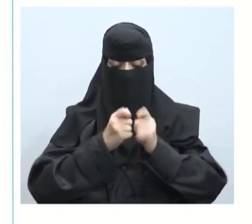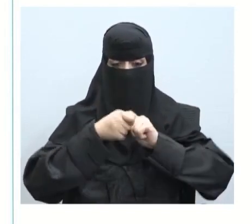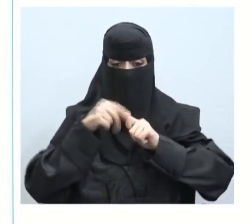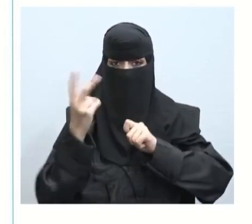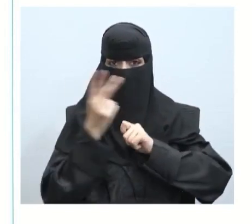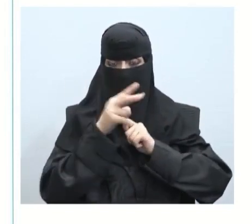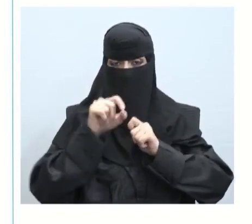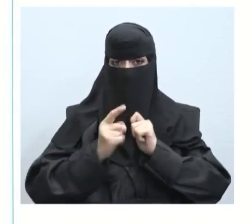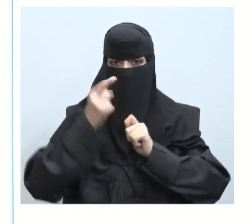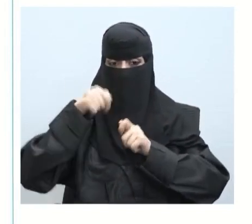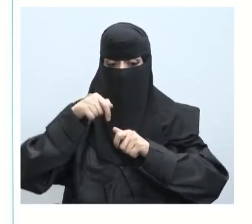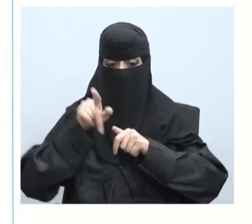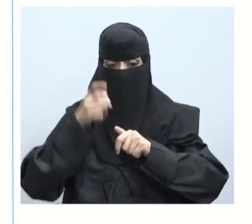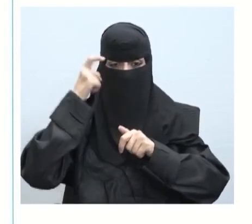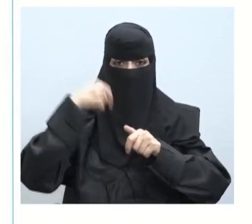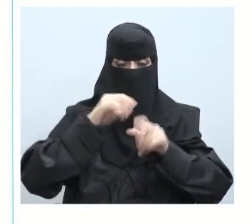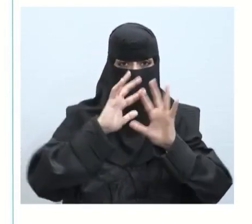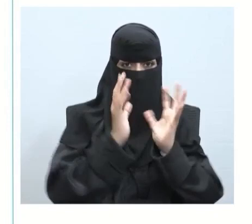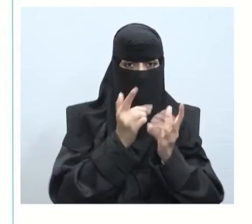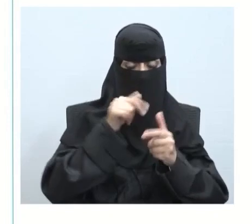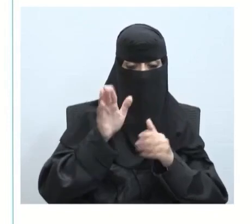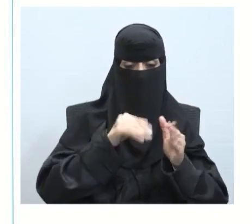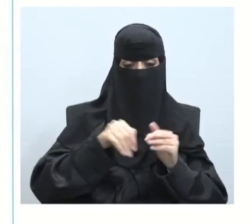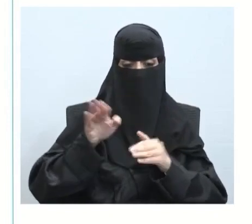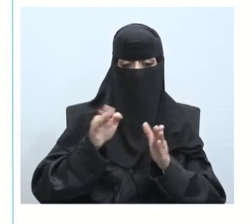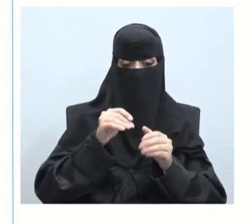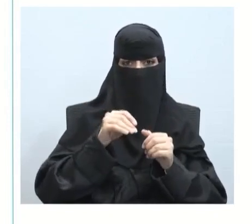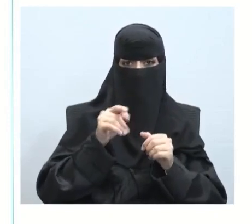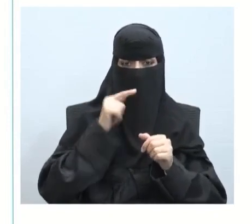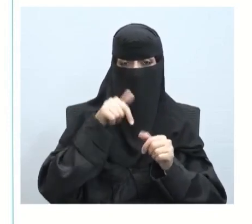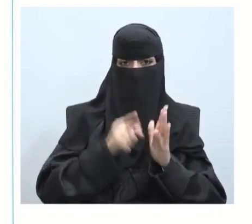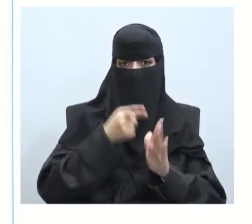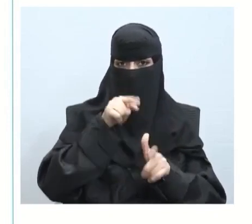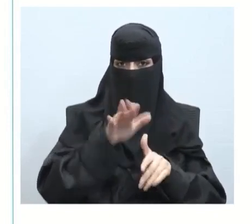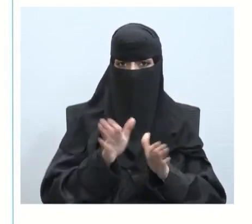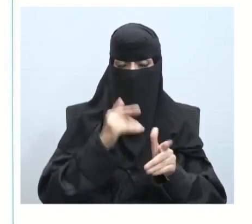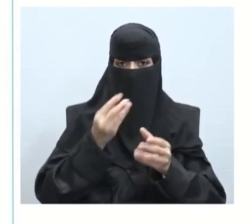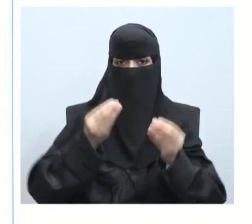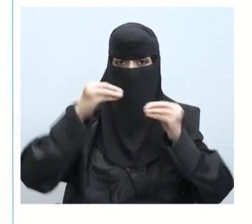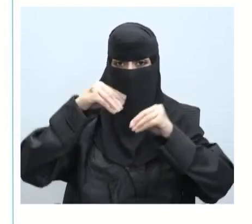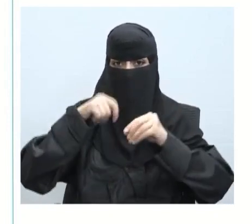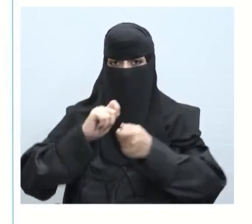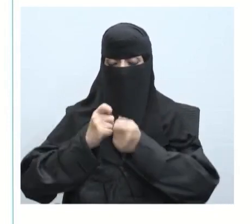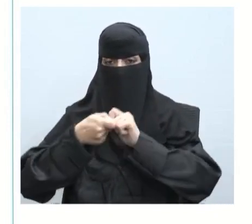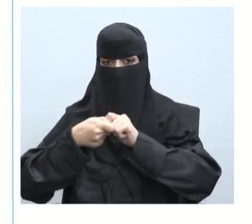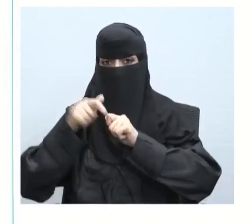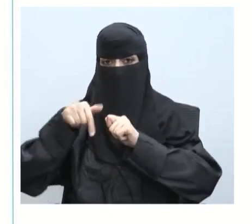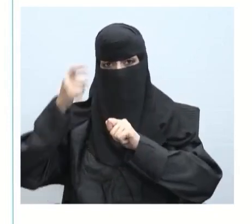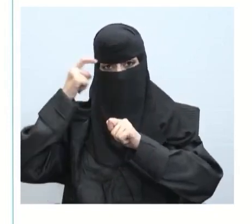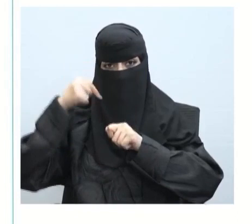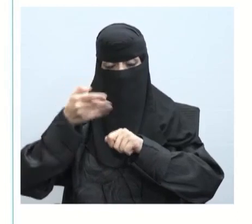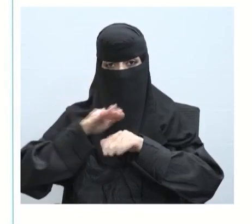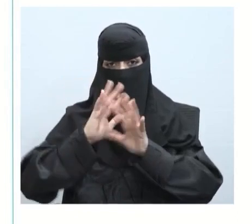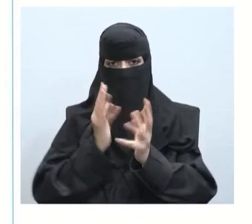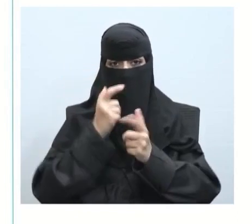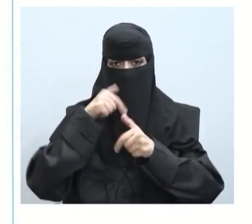المتغيرين. أولا قمنا بتعريف متغير عام Global Garbage Drops، أيضا قمنا بتعريف متغير